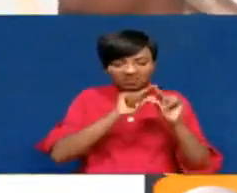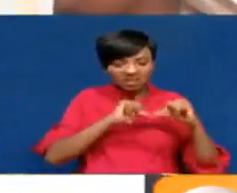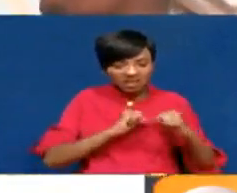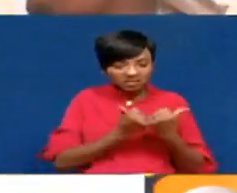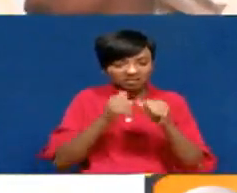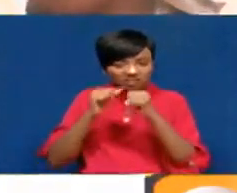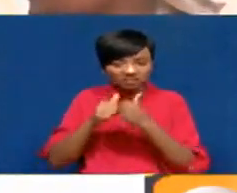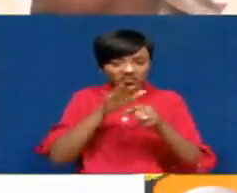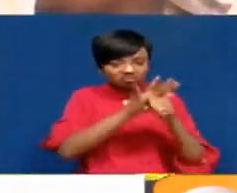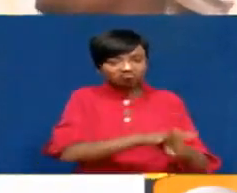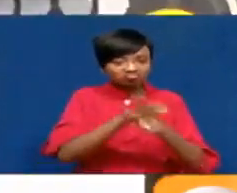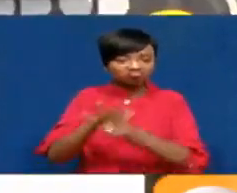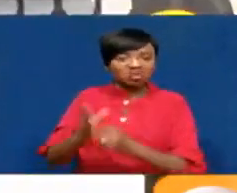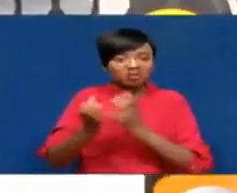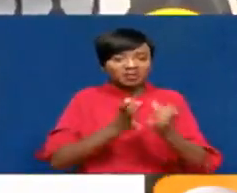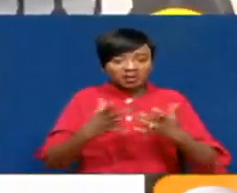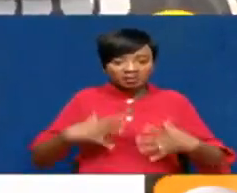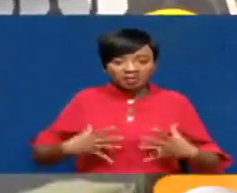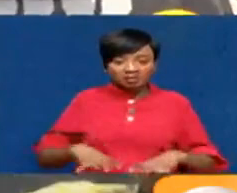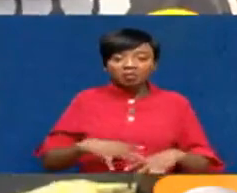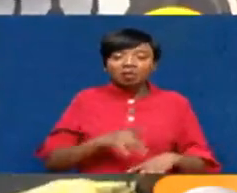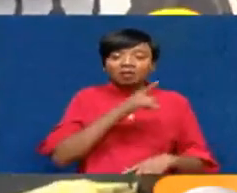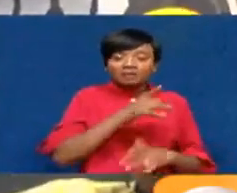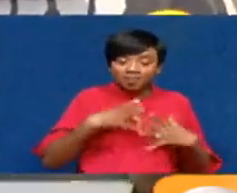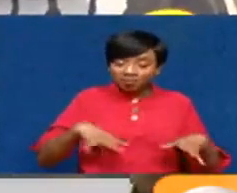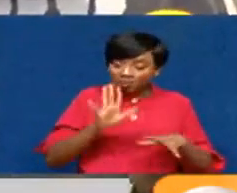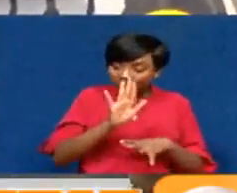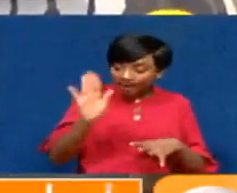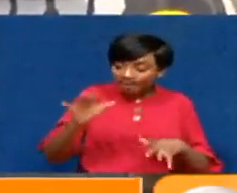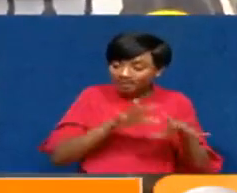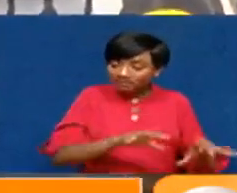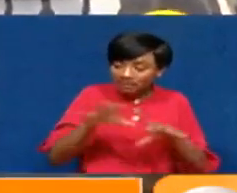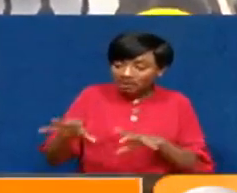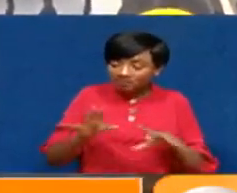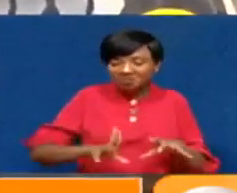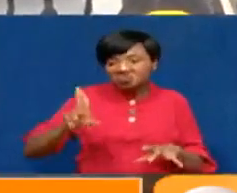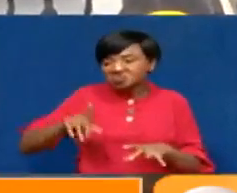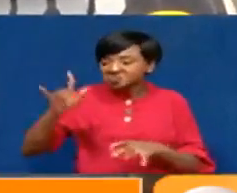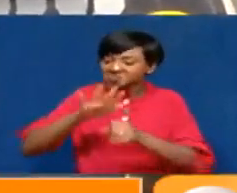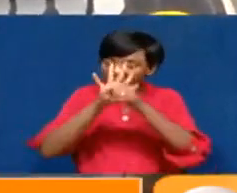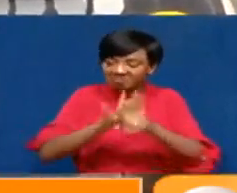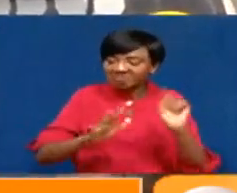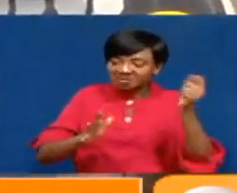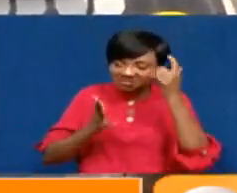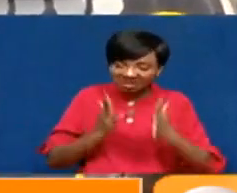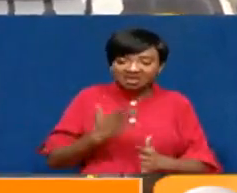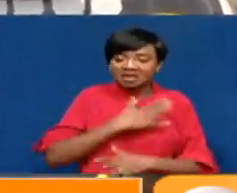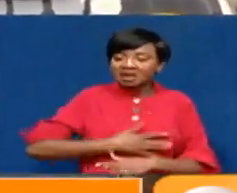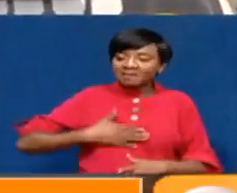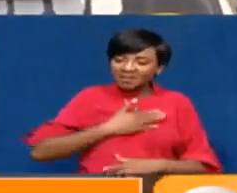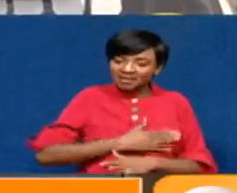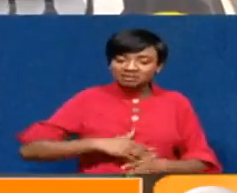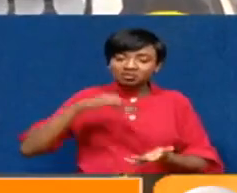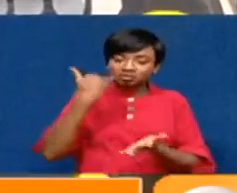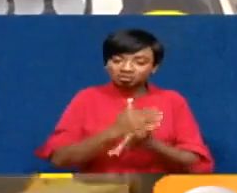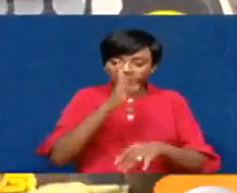to harass businesses. You are hurting your own people. Mr. President, stop using